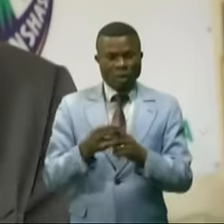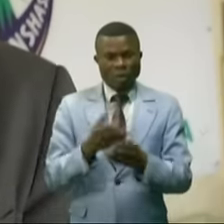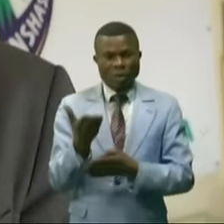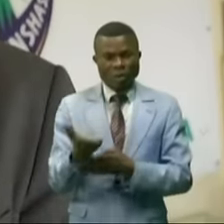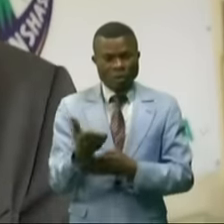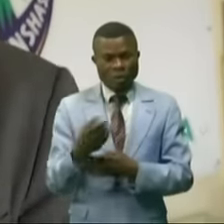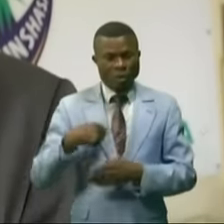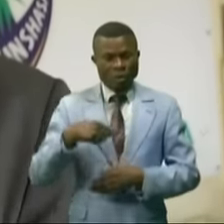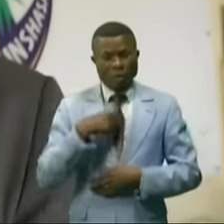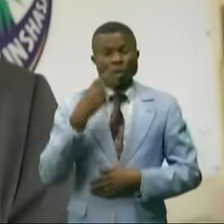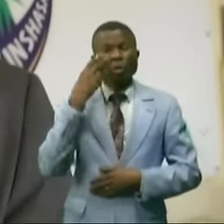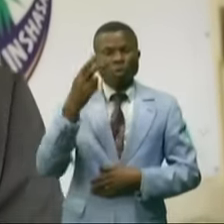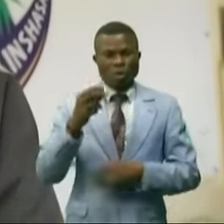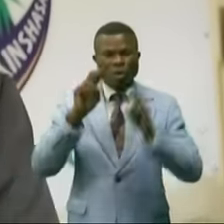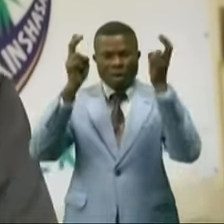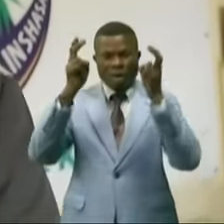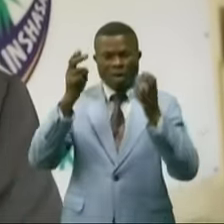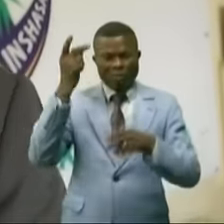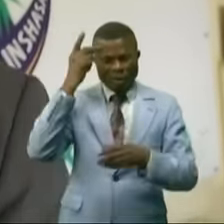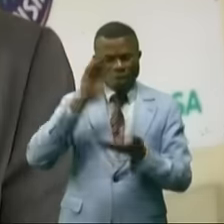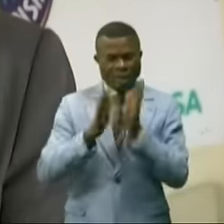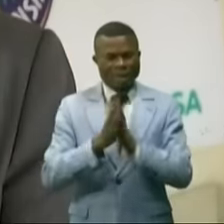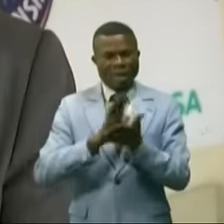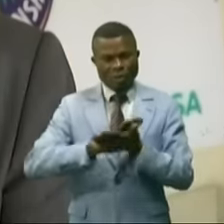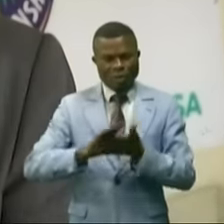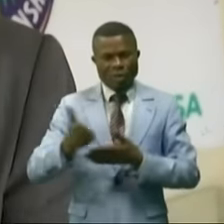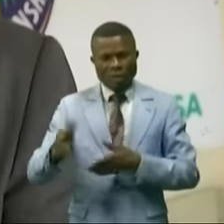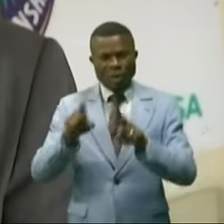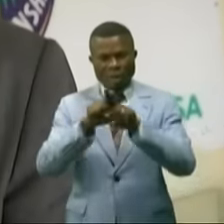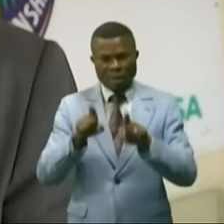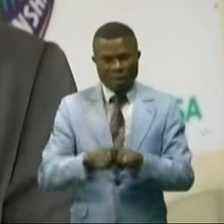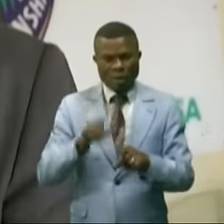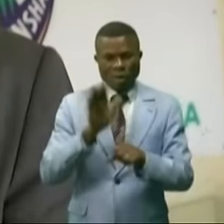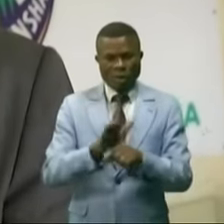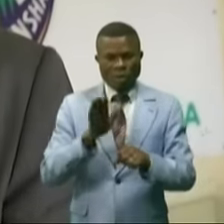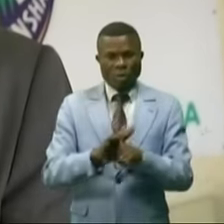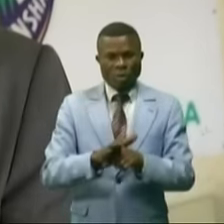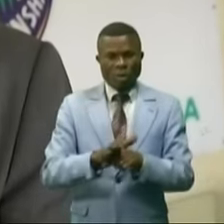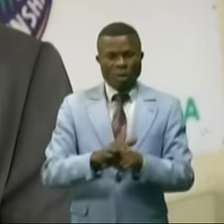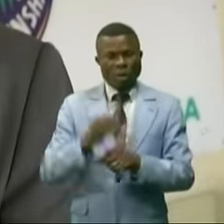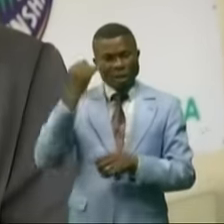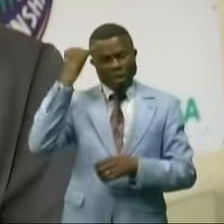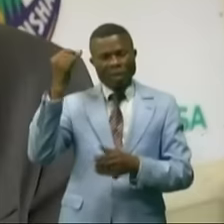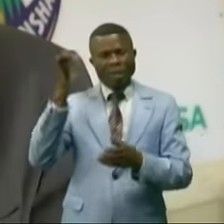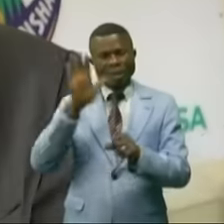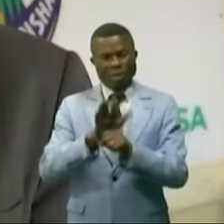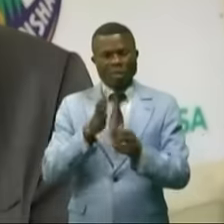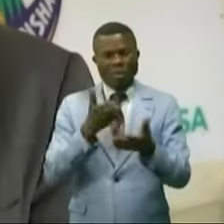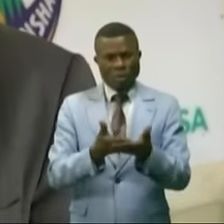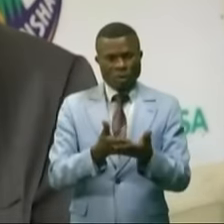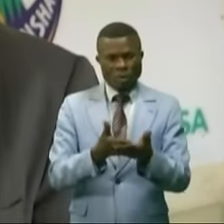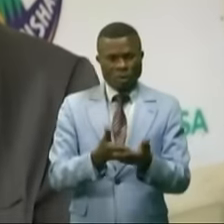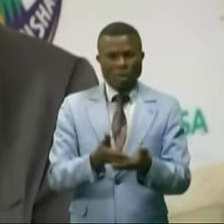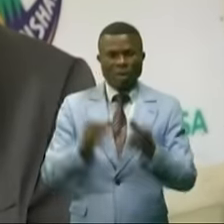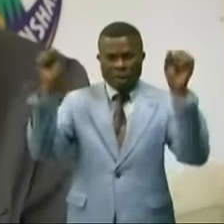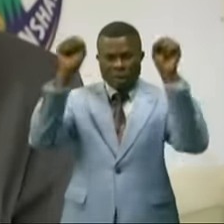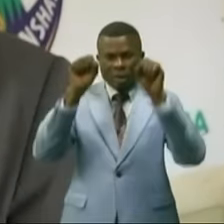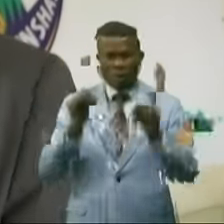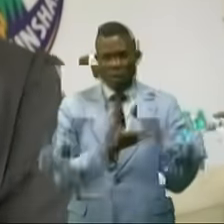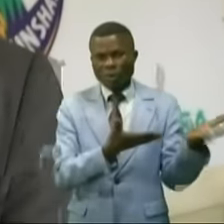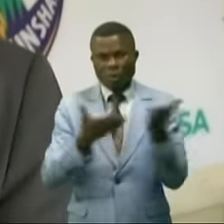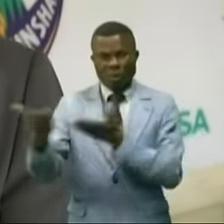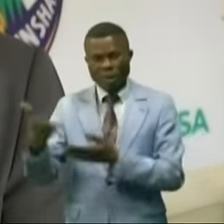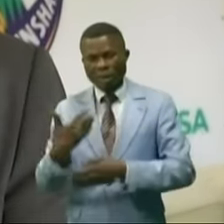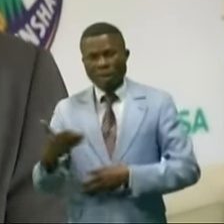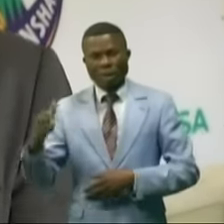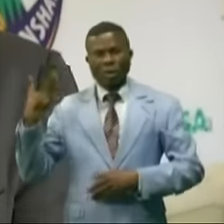prévisible, nous verrons les bons résultats de ce travail. Il y a aussi plusieurs autres idées sur un système de transportation